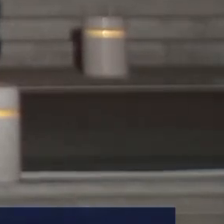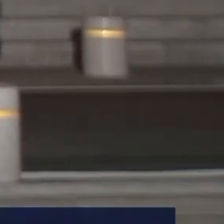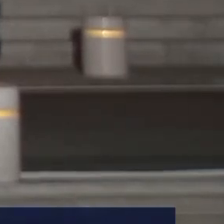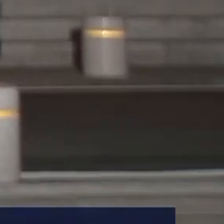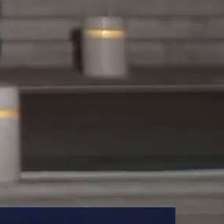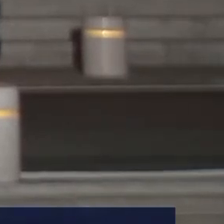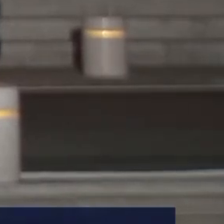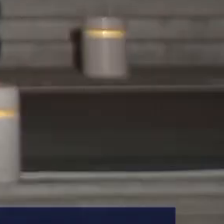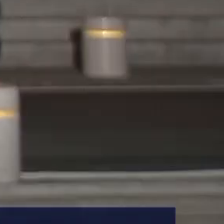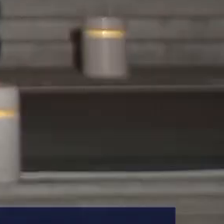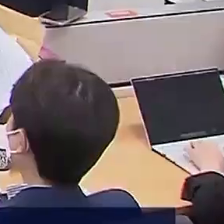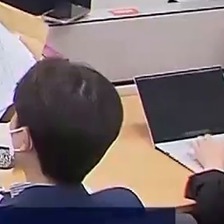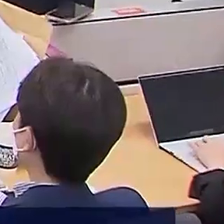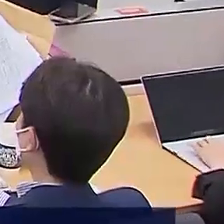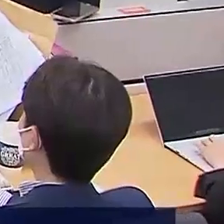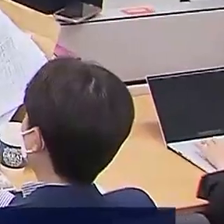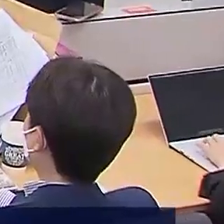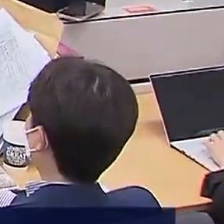처음입니다.